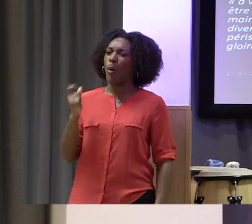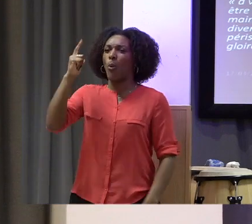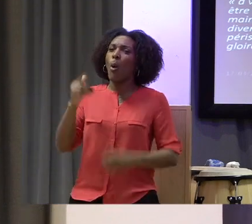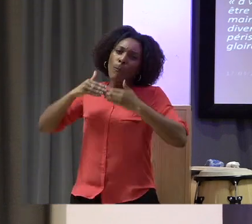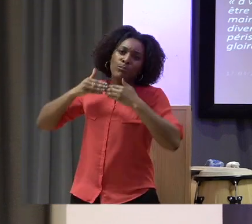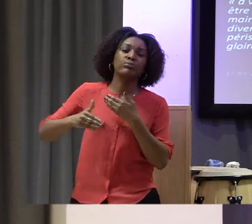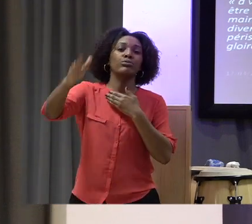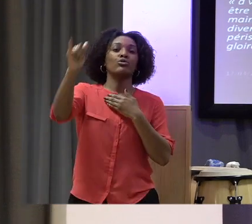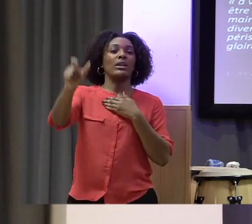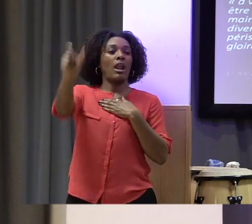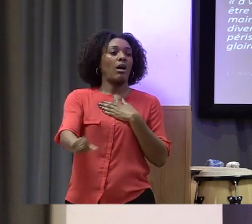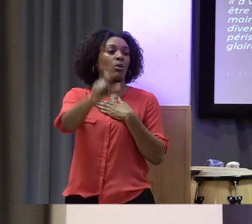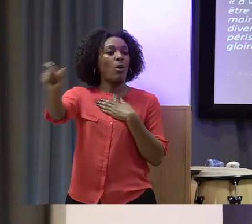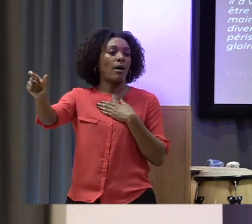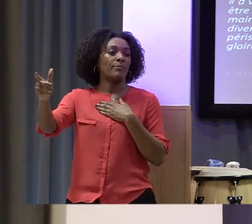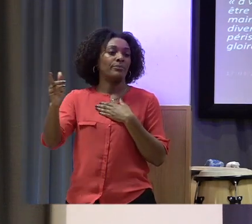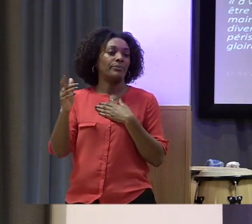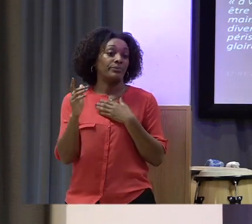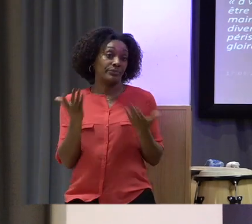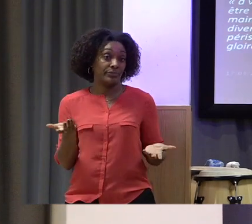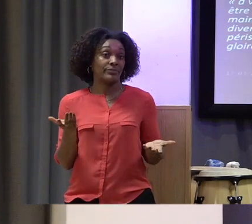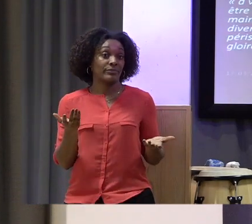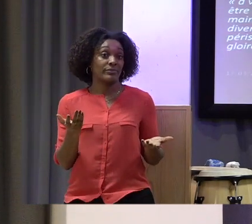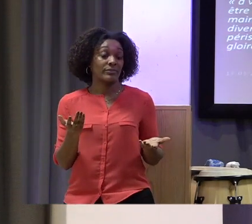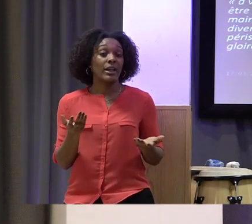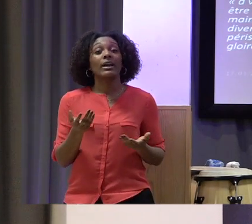Que ce soit pour nos études ou pour notre travail,